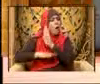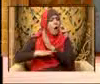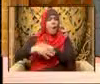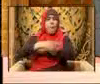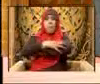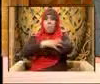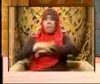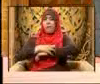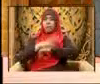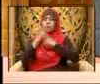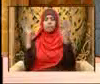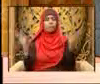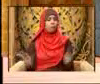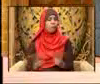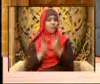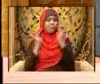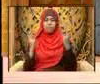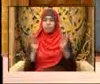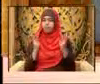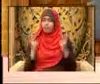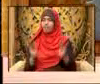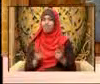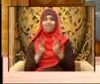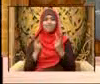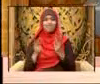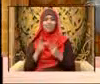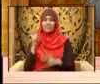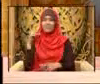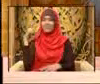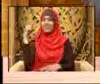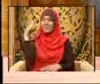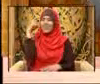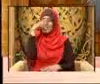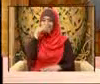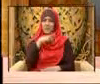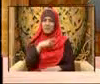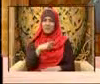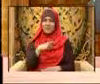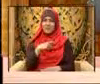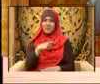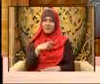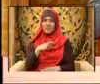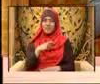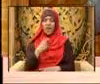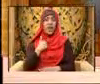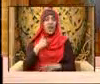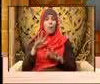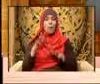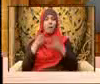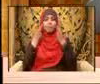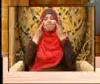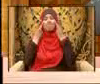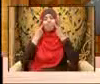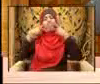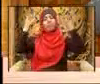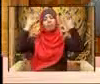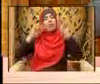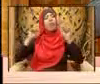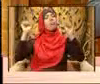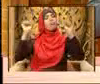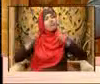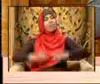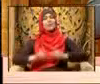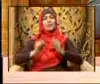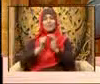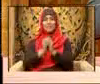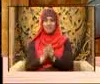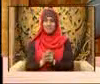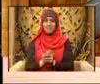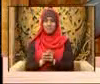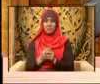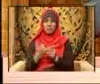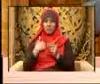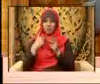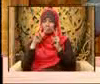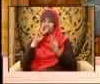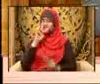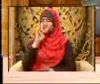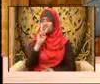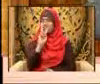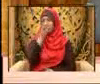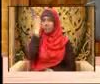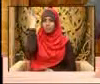يستطيع هذا الإنسان. فربما رد الفعل ردا سيئا وردا سلبيا، وإذا بهذا